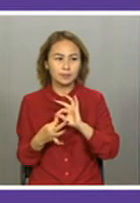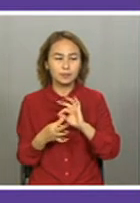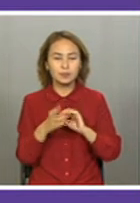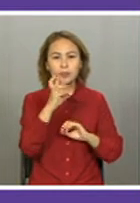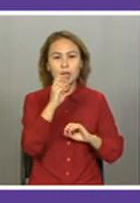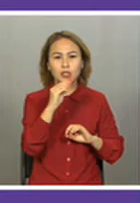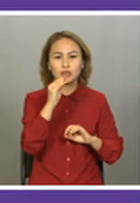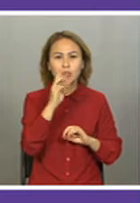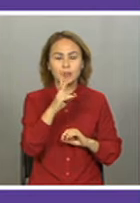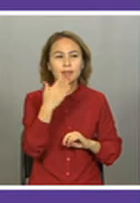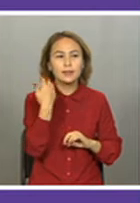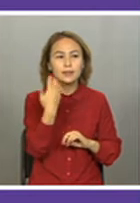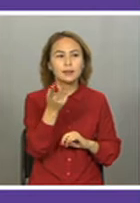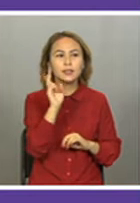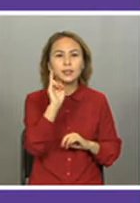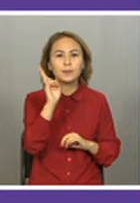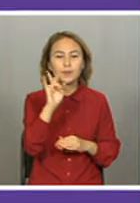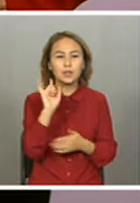Бекжан, сен кімнің